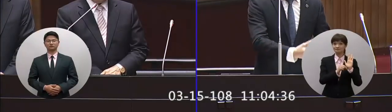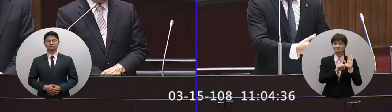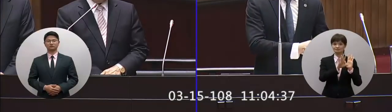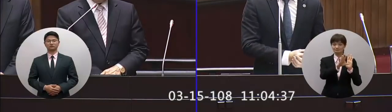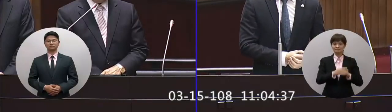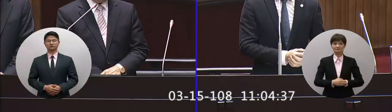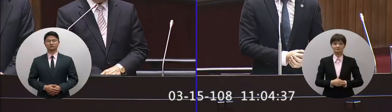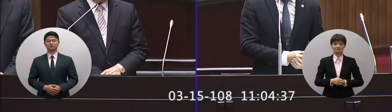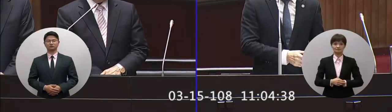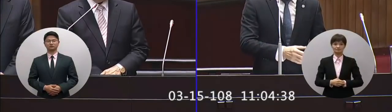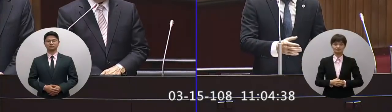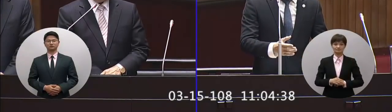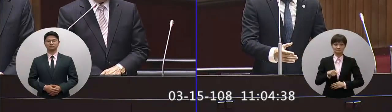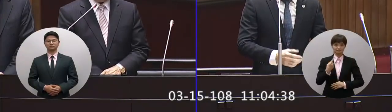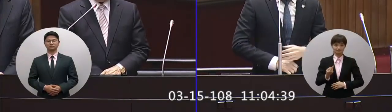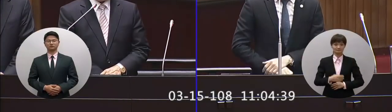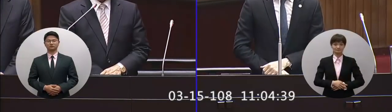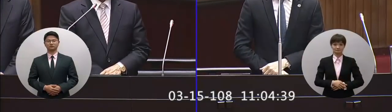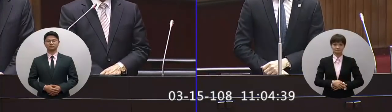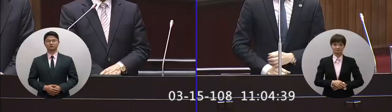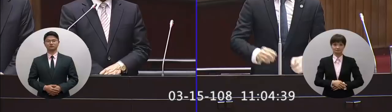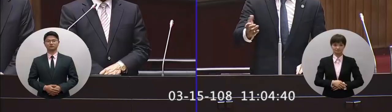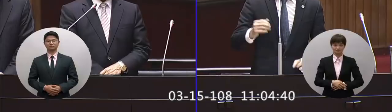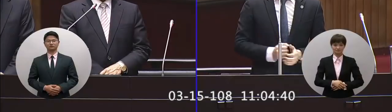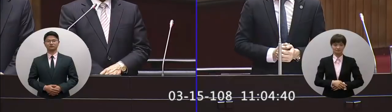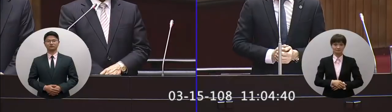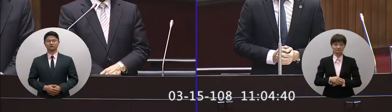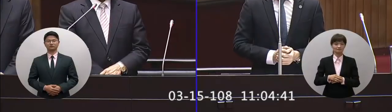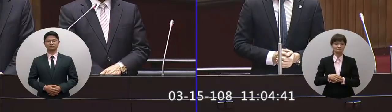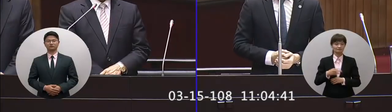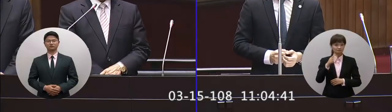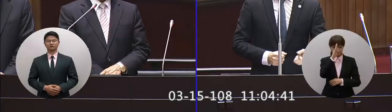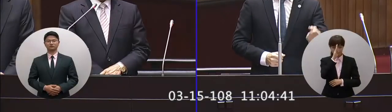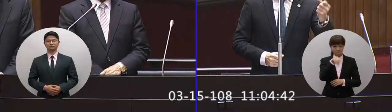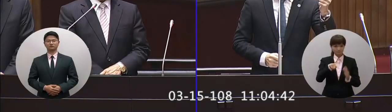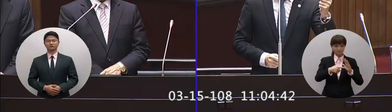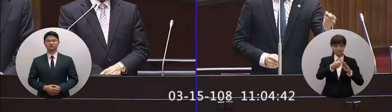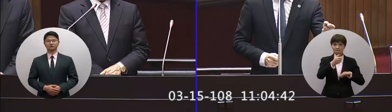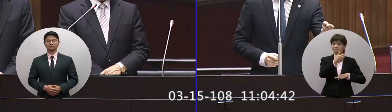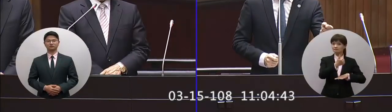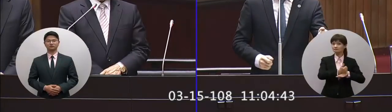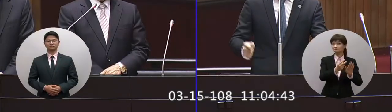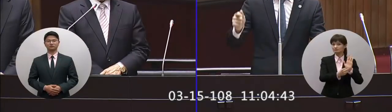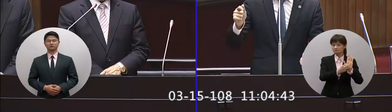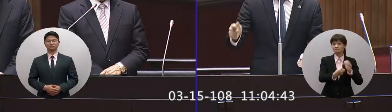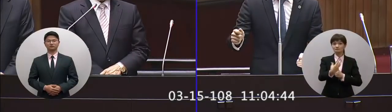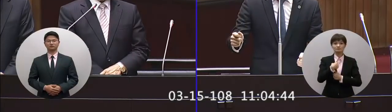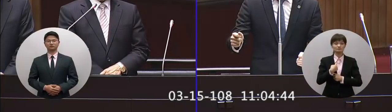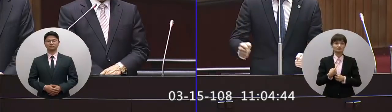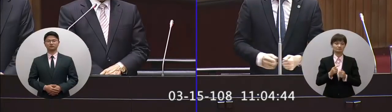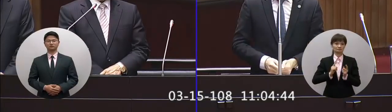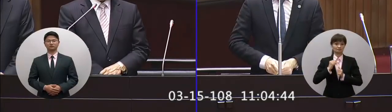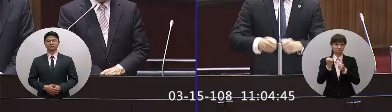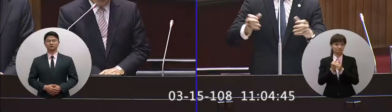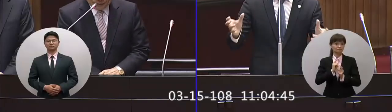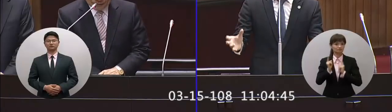会有即马这个后续的这个施行法，所以讲伫遮是毋是请院长会当讲一下，到底啥物是婚姻自由，啥物是人民平